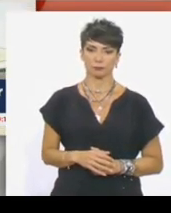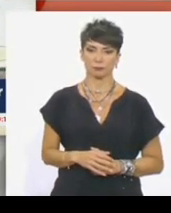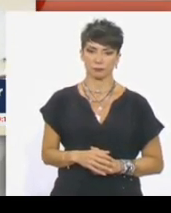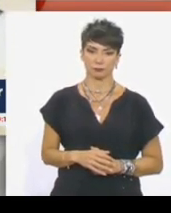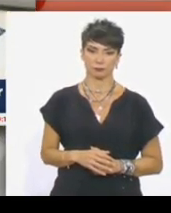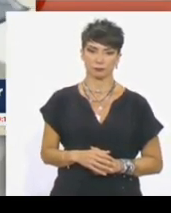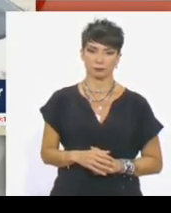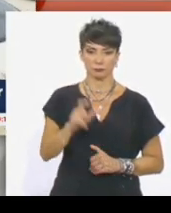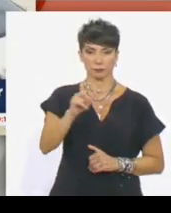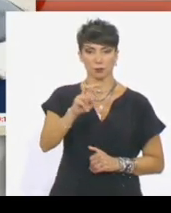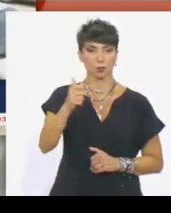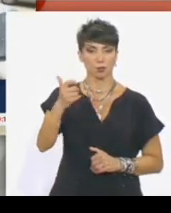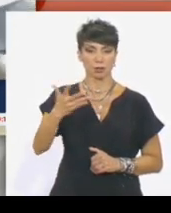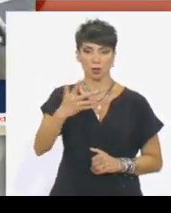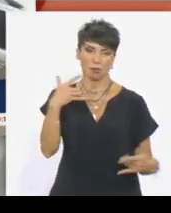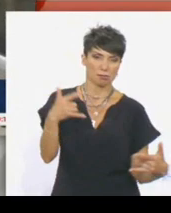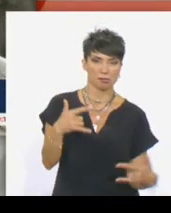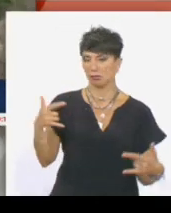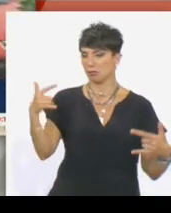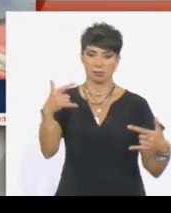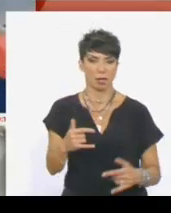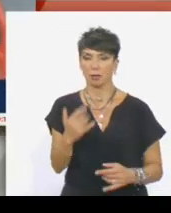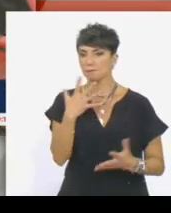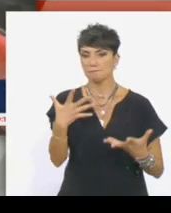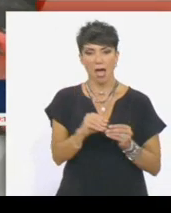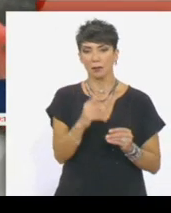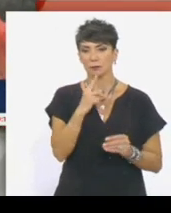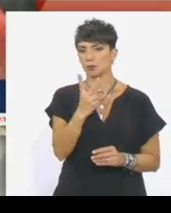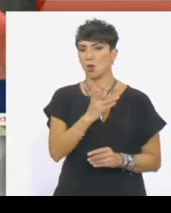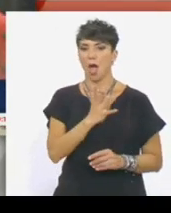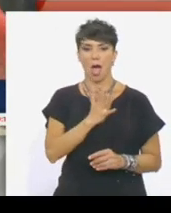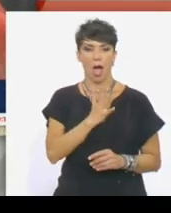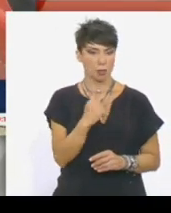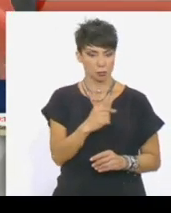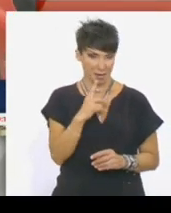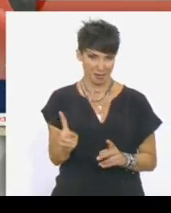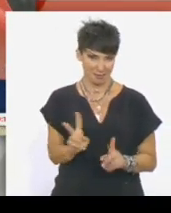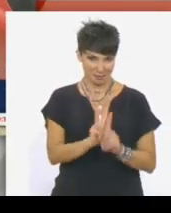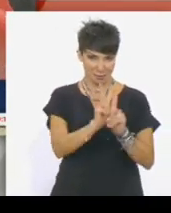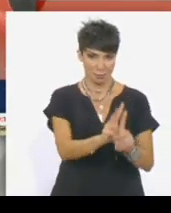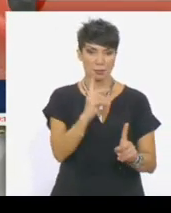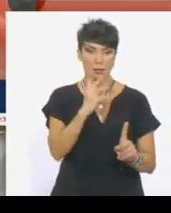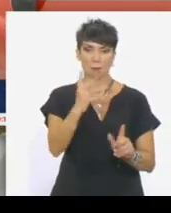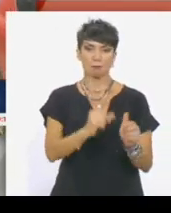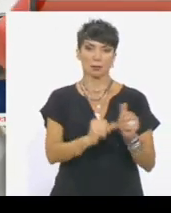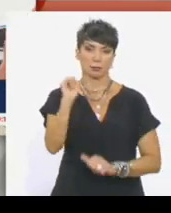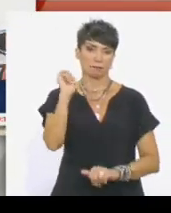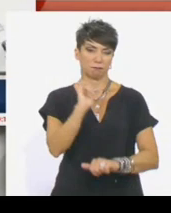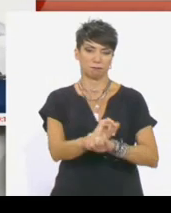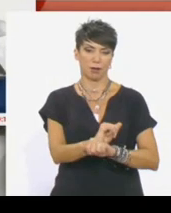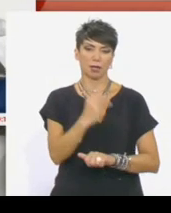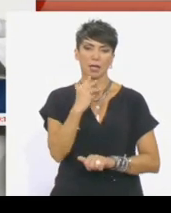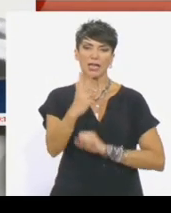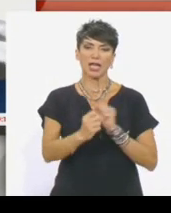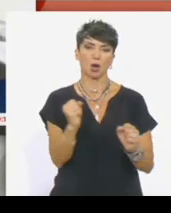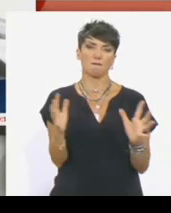Ο 26χρονος τράπερ και τα δύο ακόμα άτομα που συνελήφθησαν στο πλαίσιο του αυτοφόρου καταδικάστηκαν σε 5 μήνες φυλάκιση με τριετή